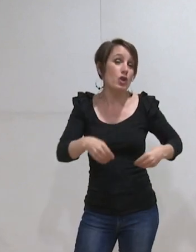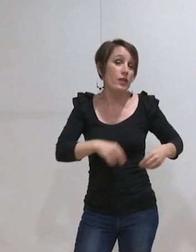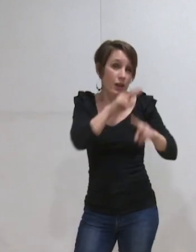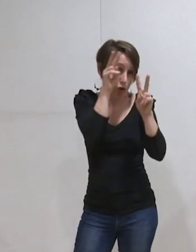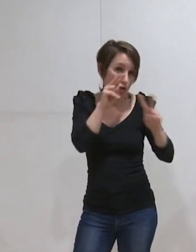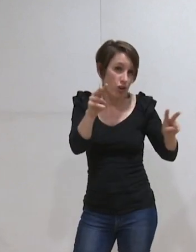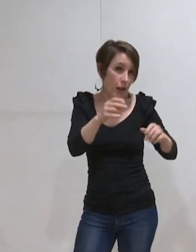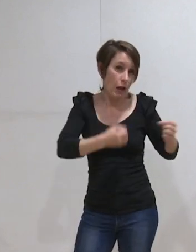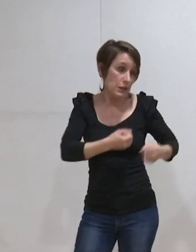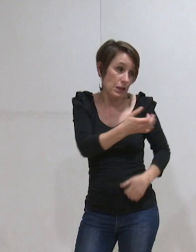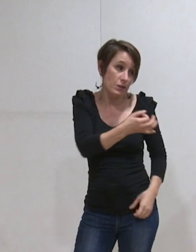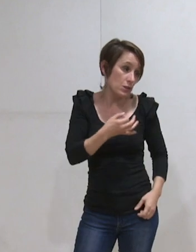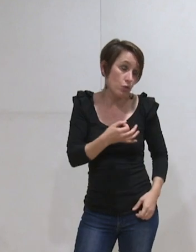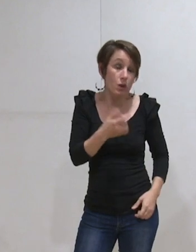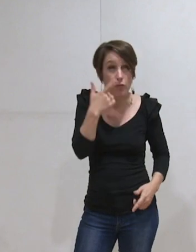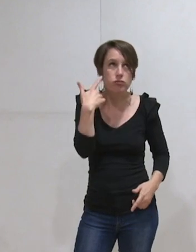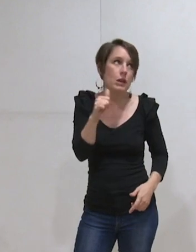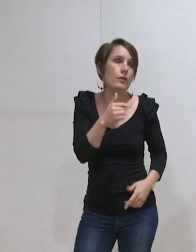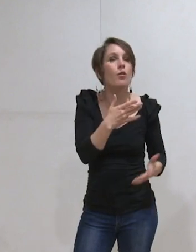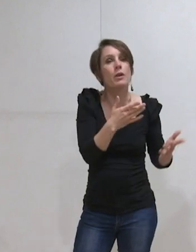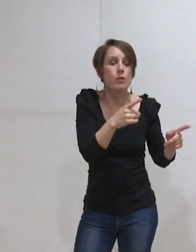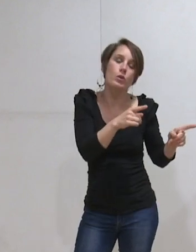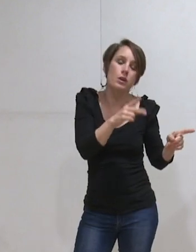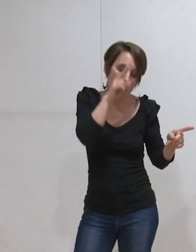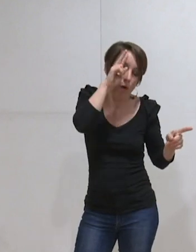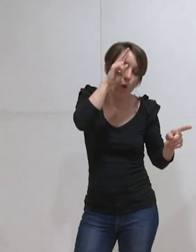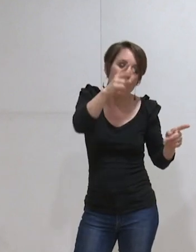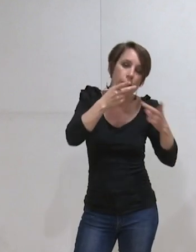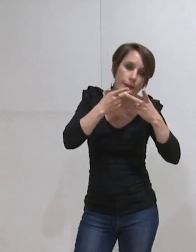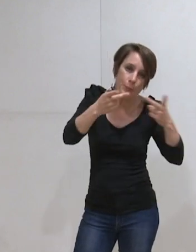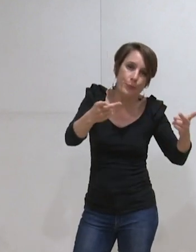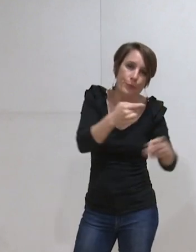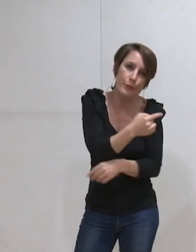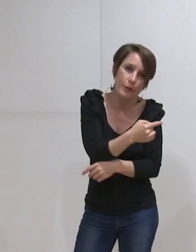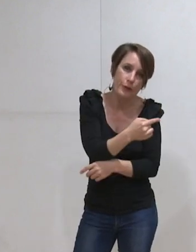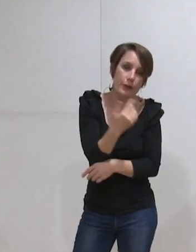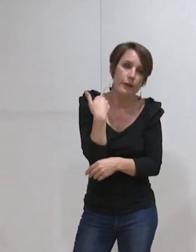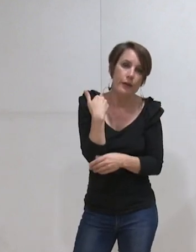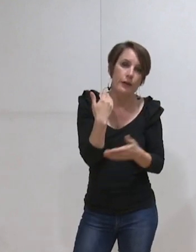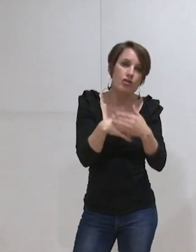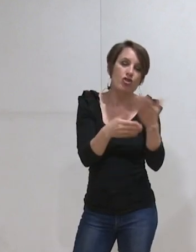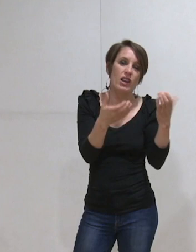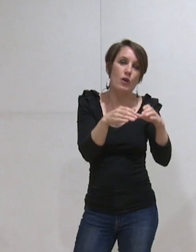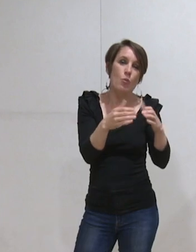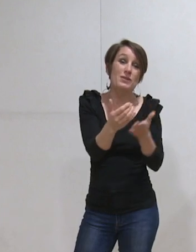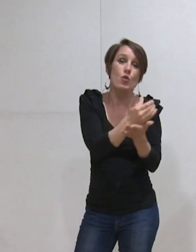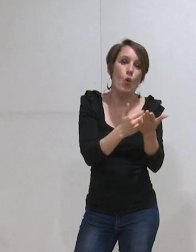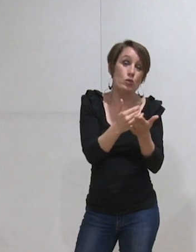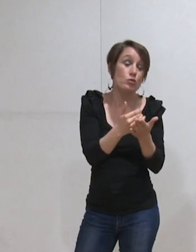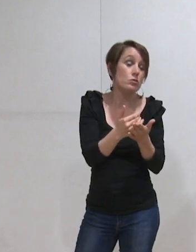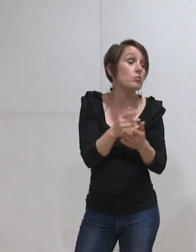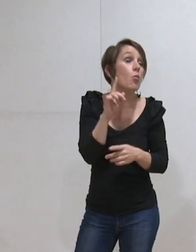une évidence mais il a eu l'honnêteté de et je veux le dire de nous le dire en commission ressources pour une simple et bonne